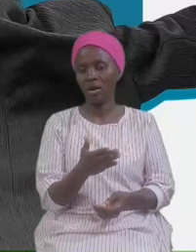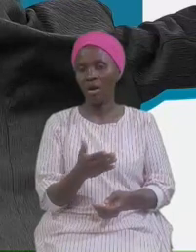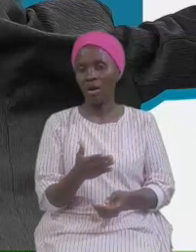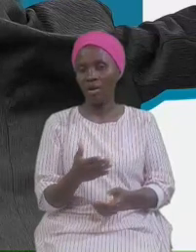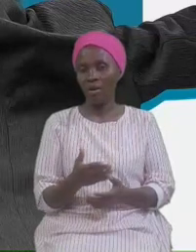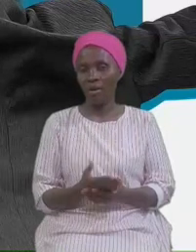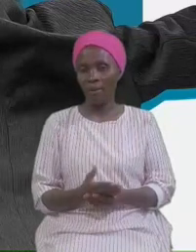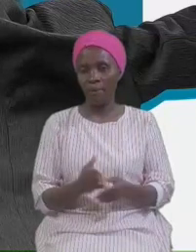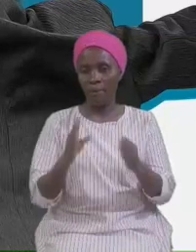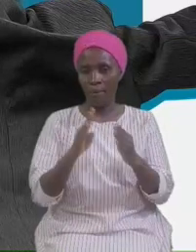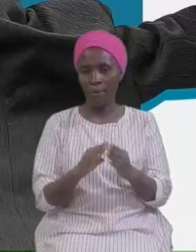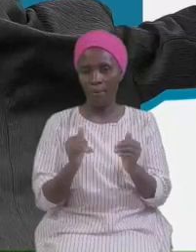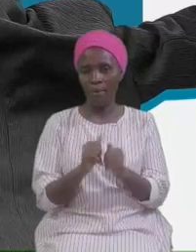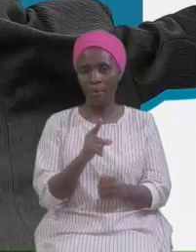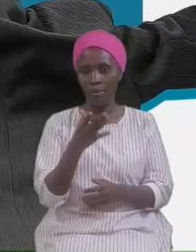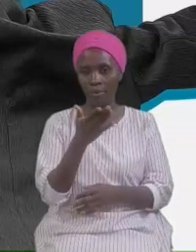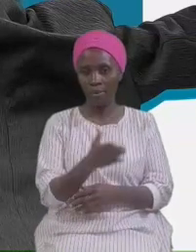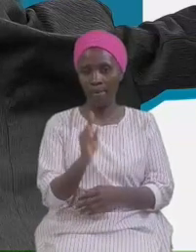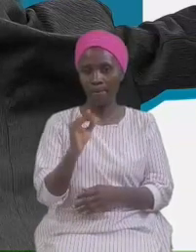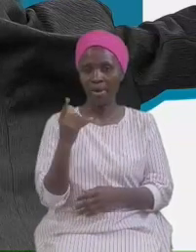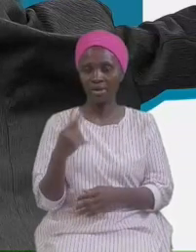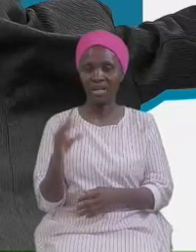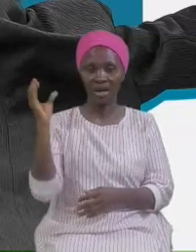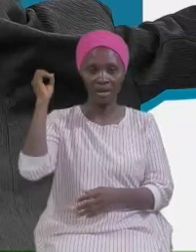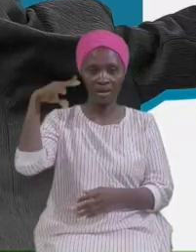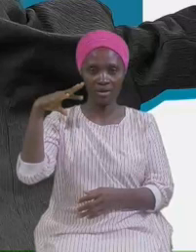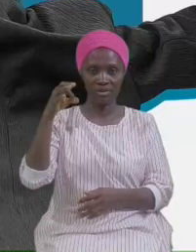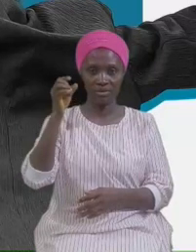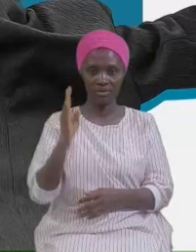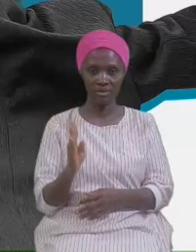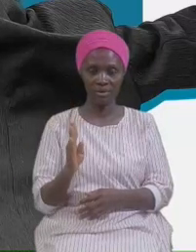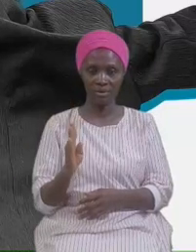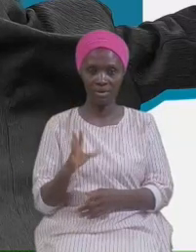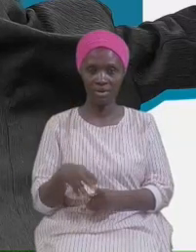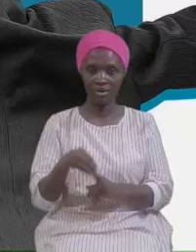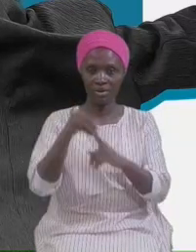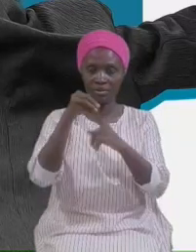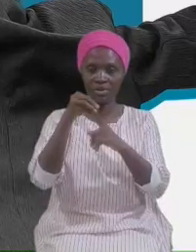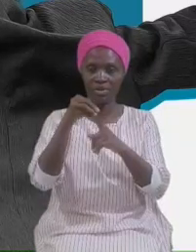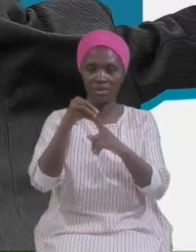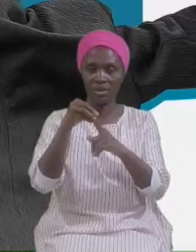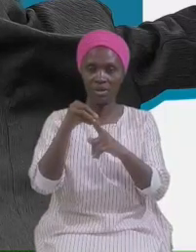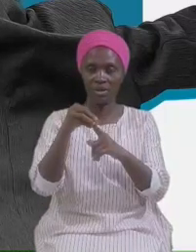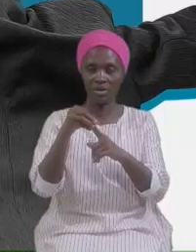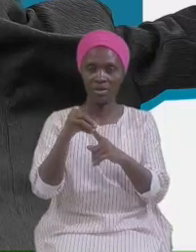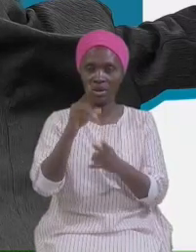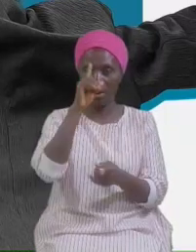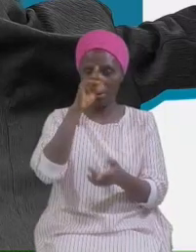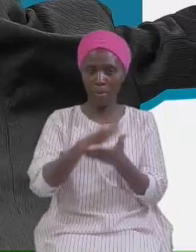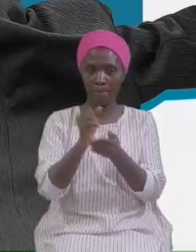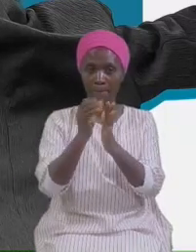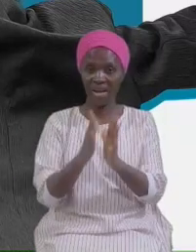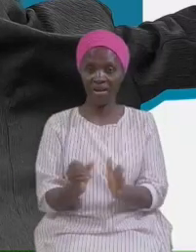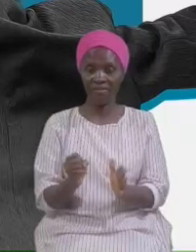Mais veillez à leur fournir les informations correctes qui vous seront demandées pour que nous puissions